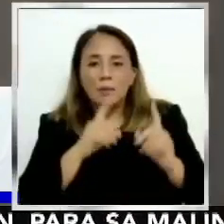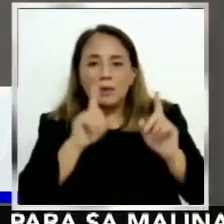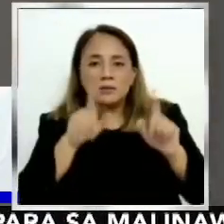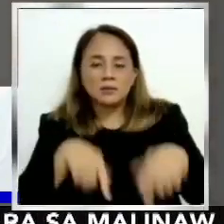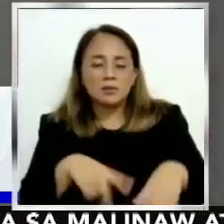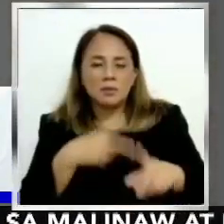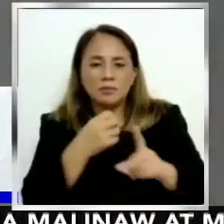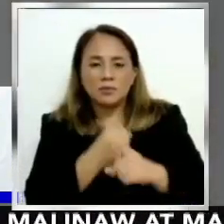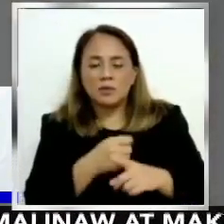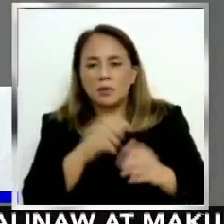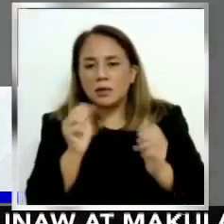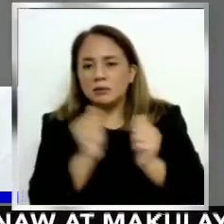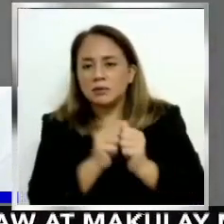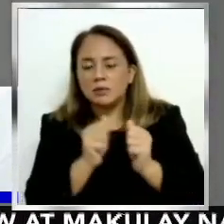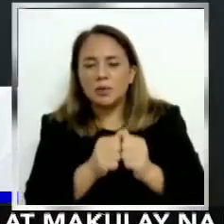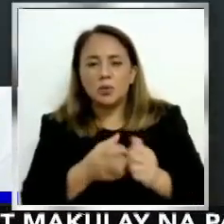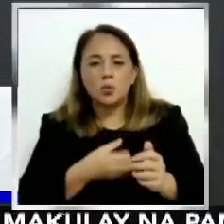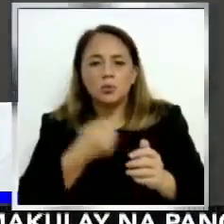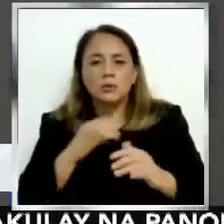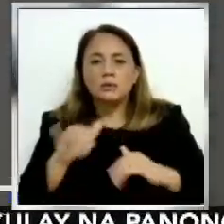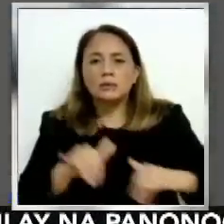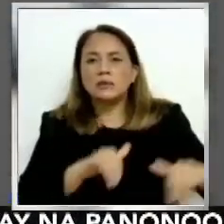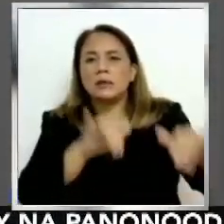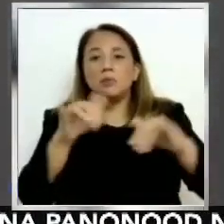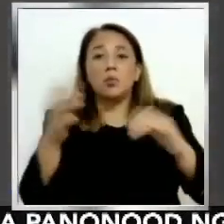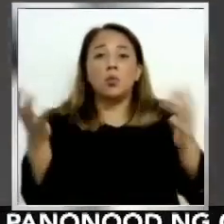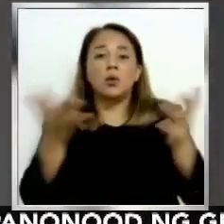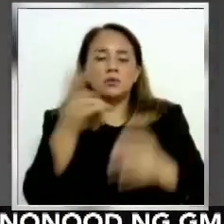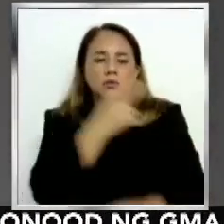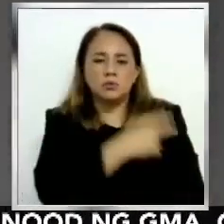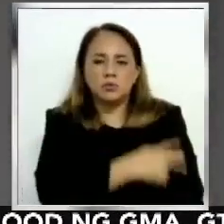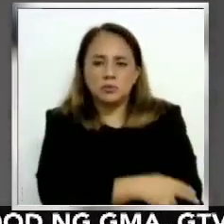ang may-ari ng bahay na parang-parehong nasa ospital. Emil Sumangil, Nakatutok, 24 Oras.